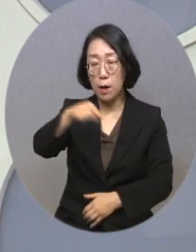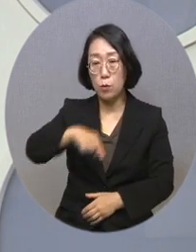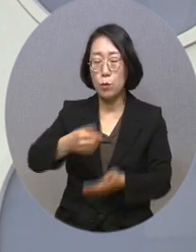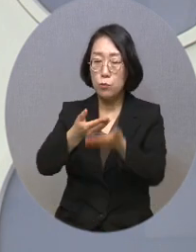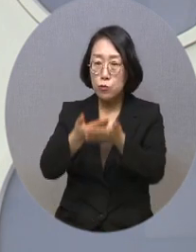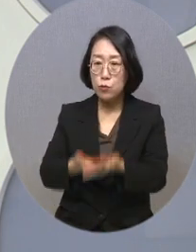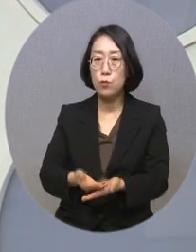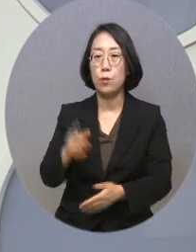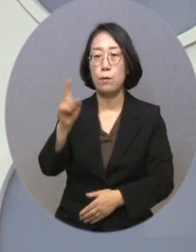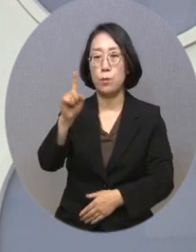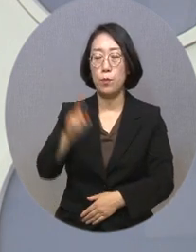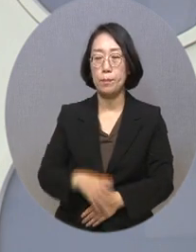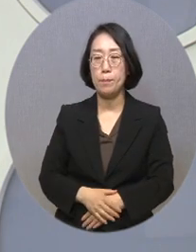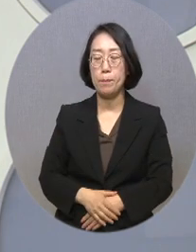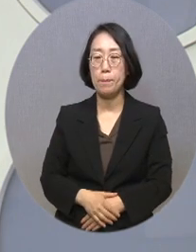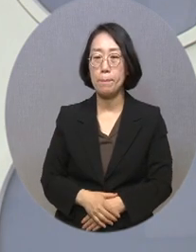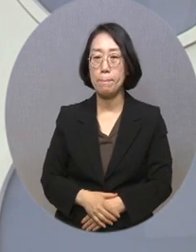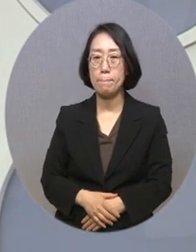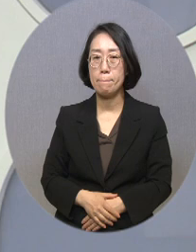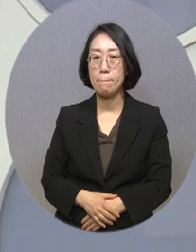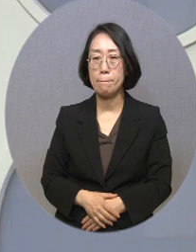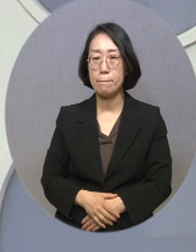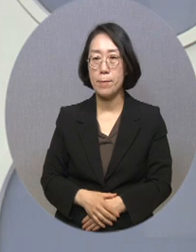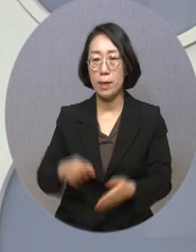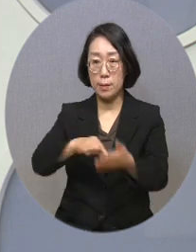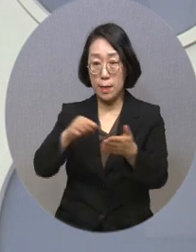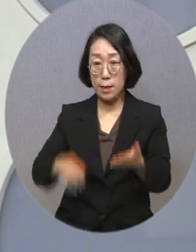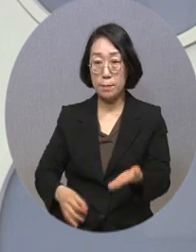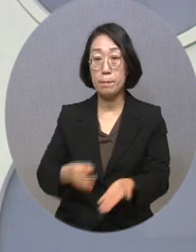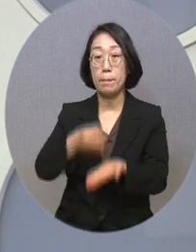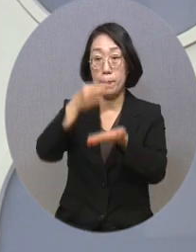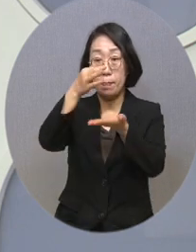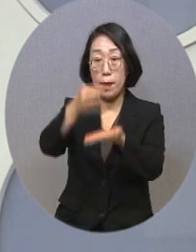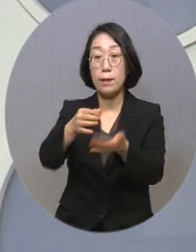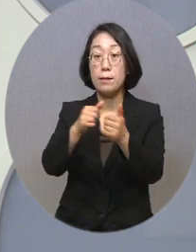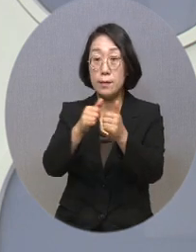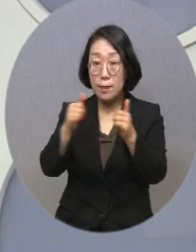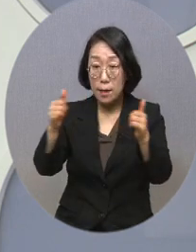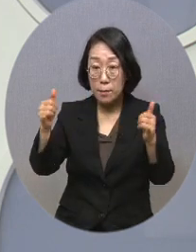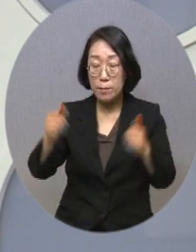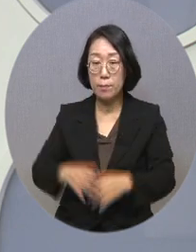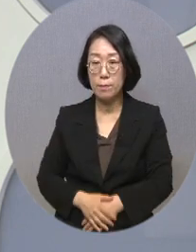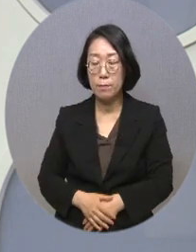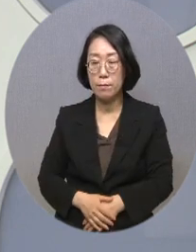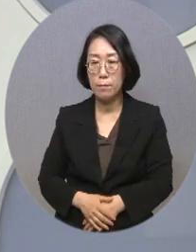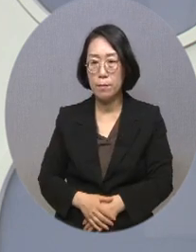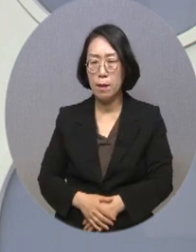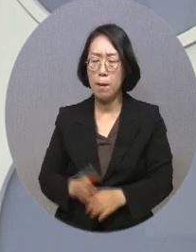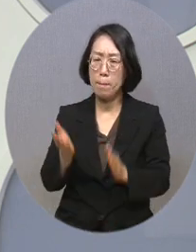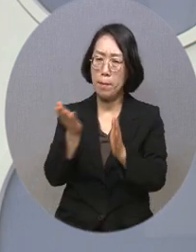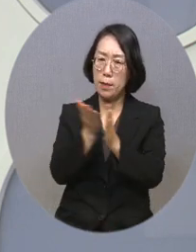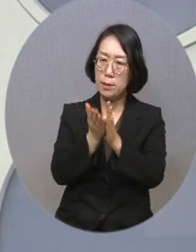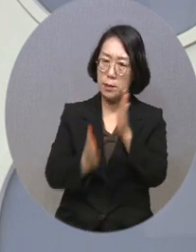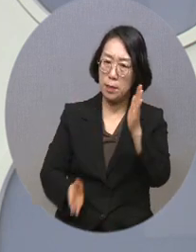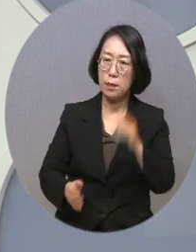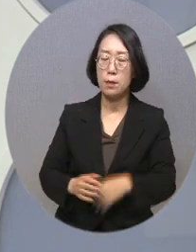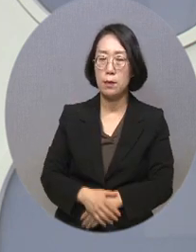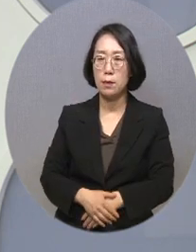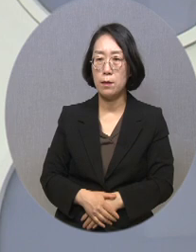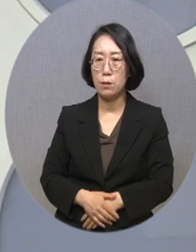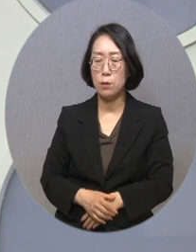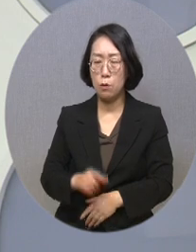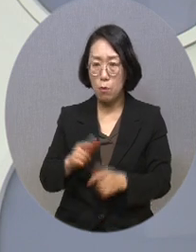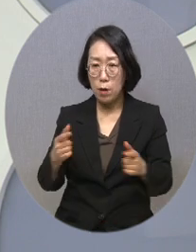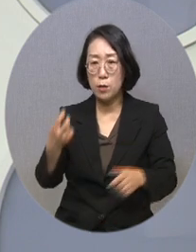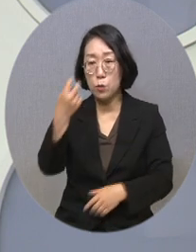중요한 부분들은 이제 그 납세자들이 어떻게 불합리한 그러한 그 이제 조사를